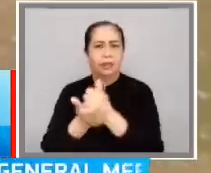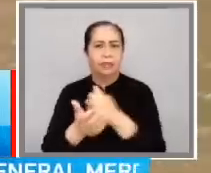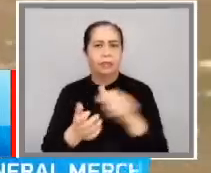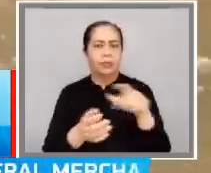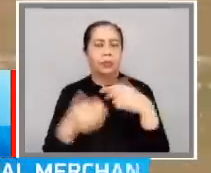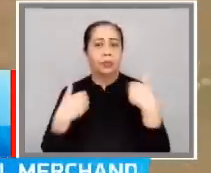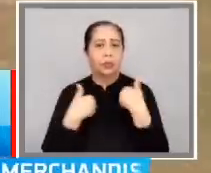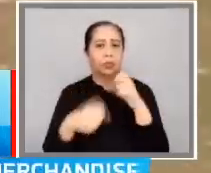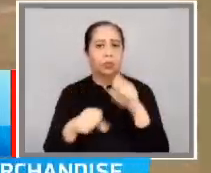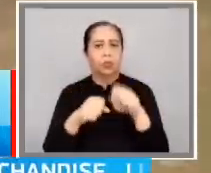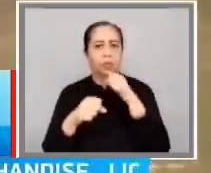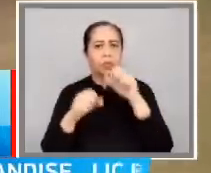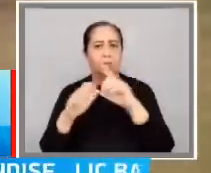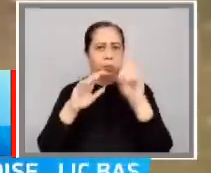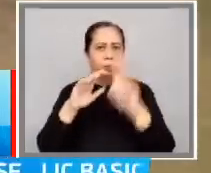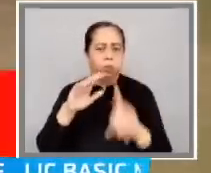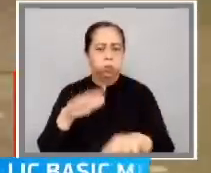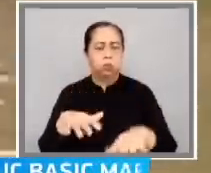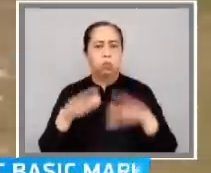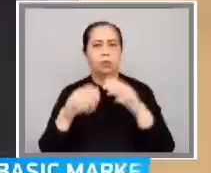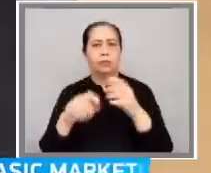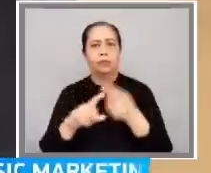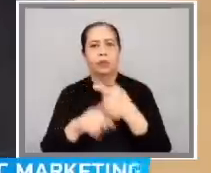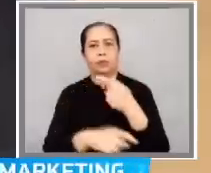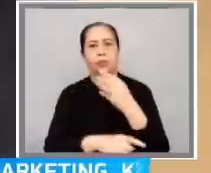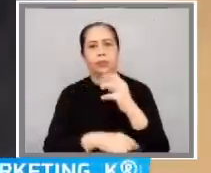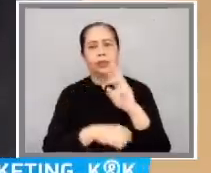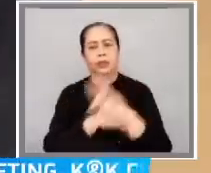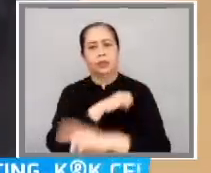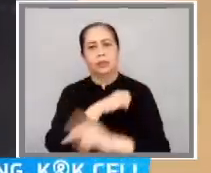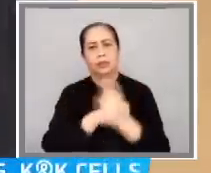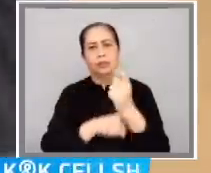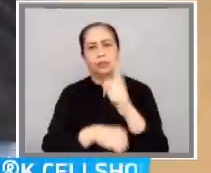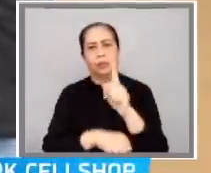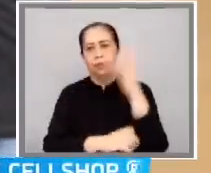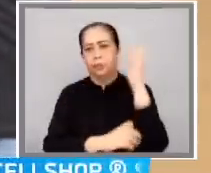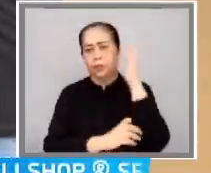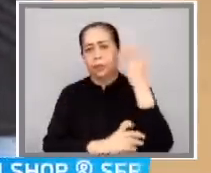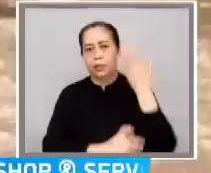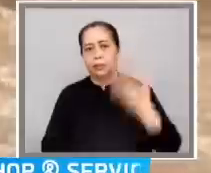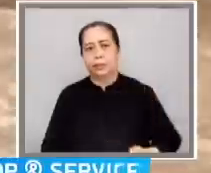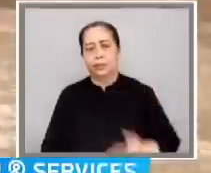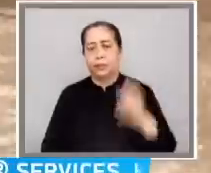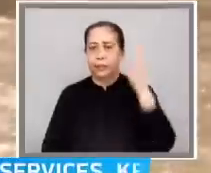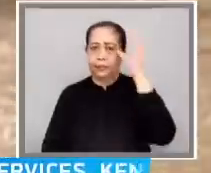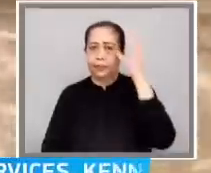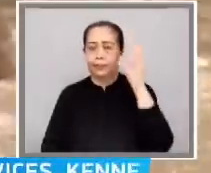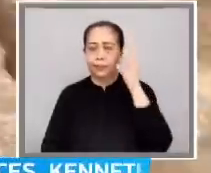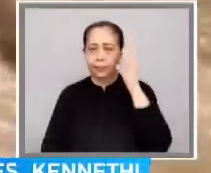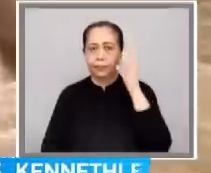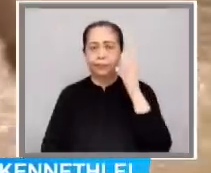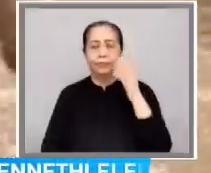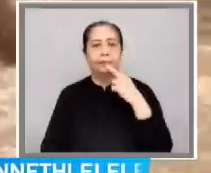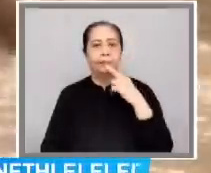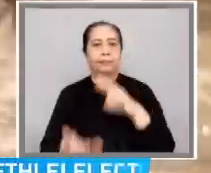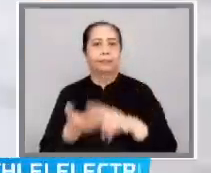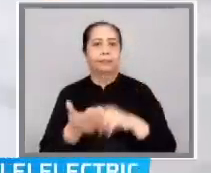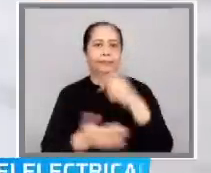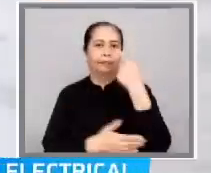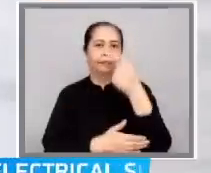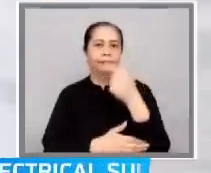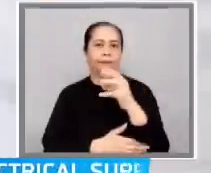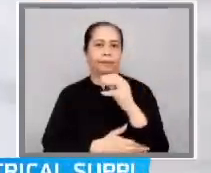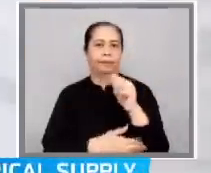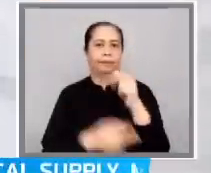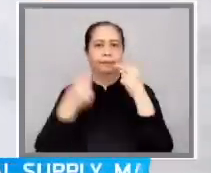hindi malunod. Mula sa GMA Regional TV 1 Mindanao, Cyril Chavez nagbabalita para sa